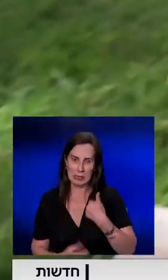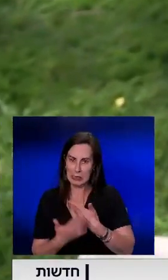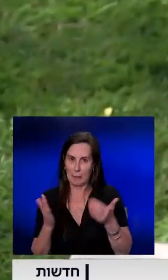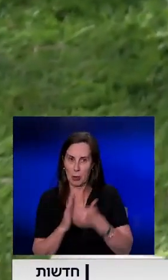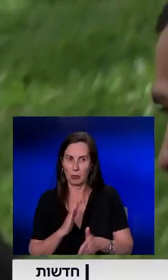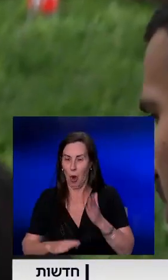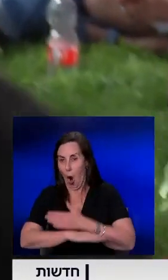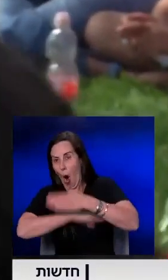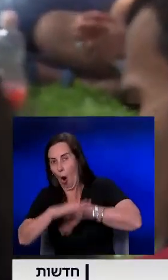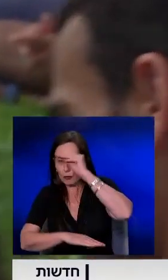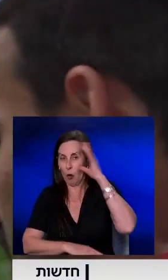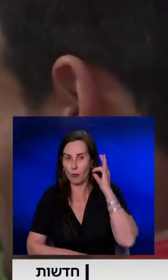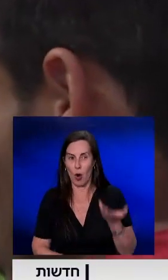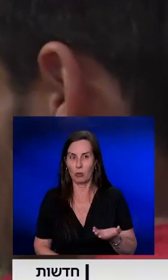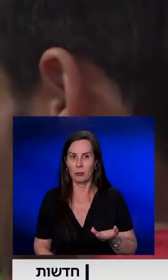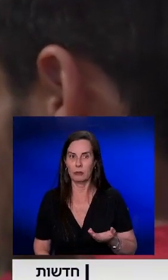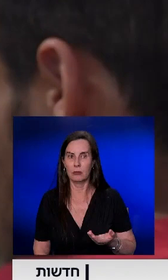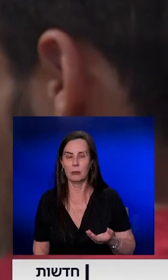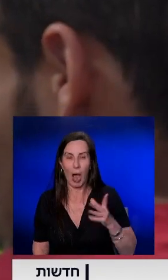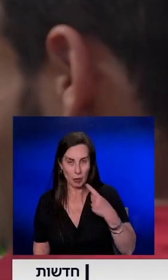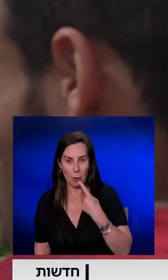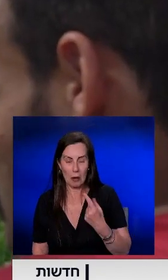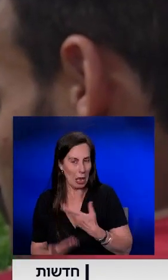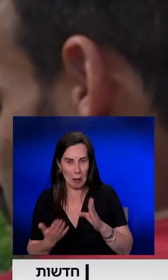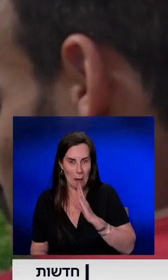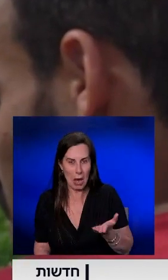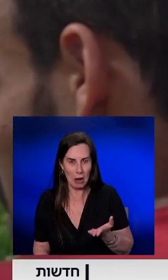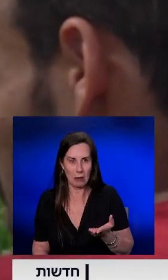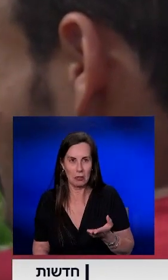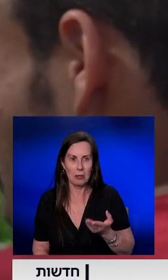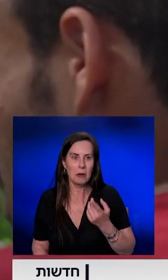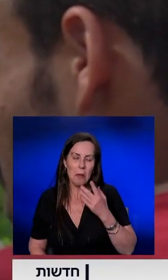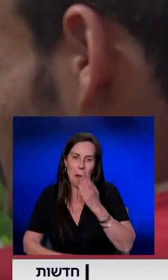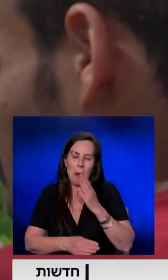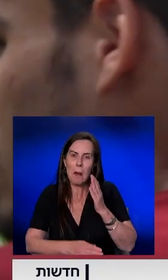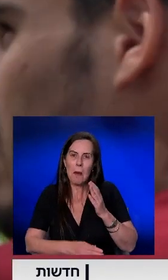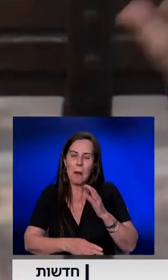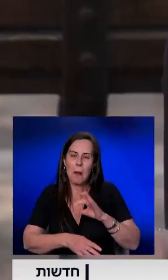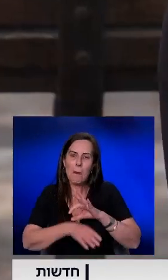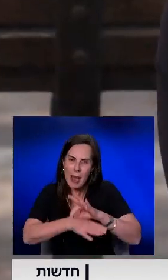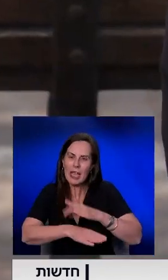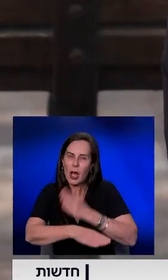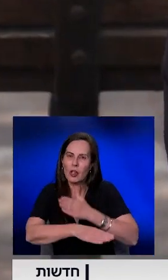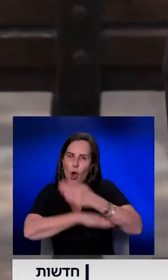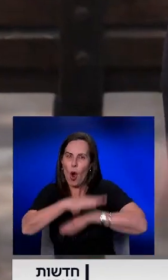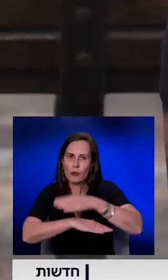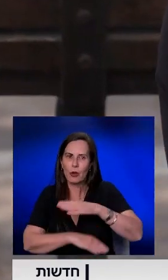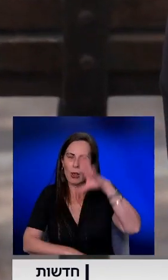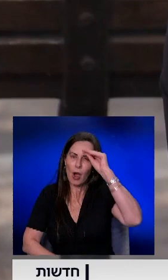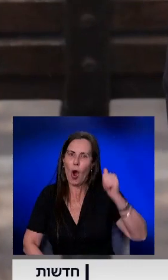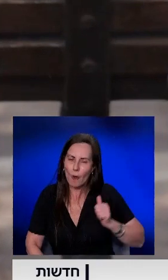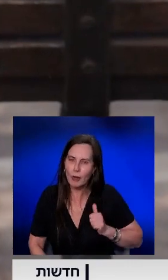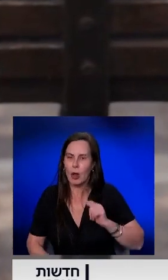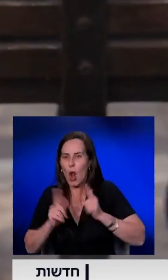חובשים וחובשות. אוקיי, אתה אומר, אין בעיה עם זה שהיא נקראת מדריכת חובשים. נכון. חובלים, חובלות,